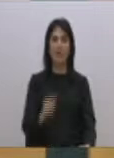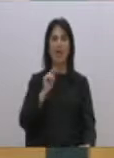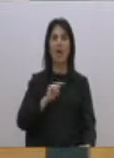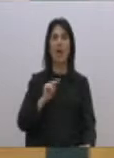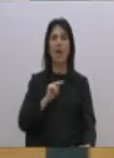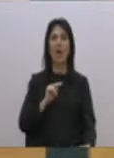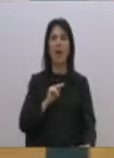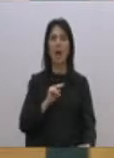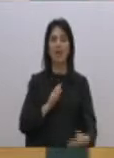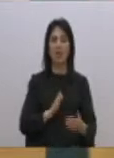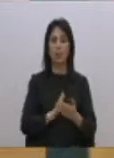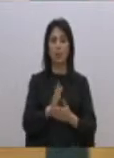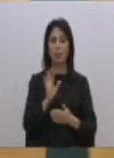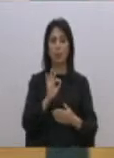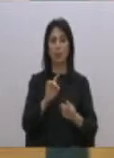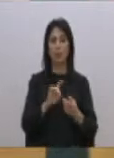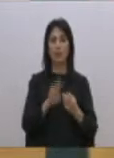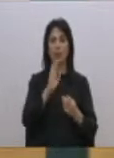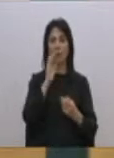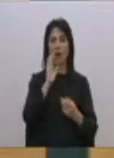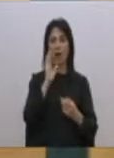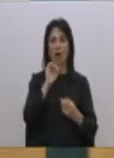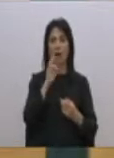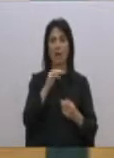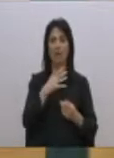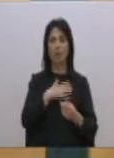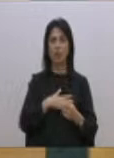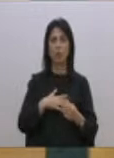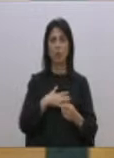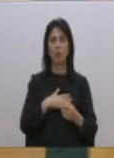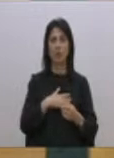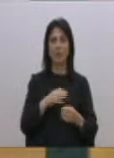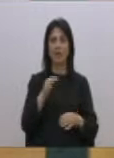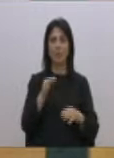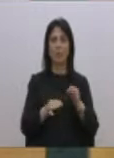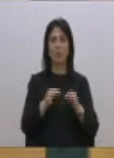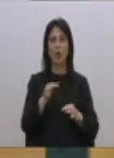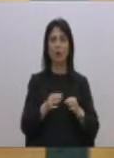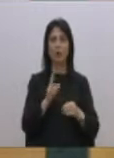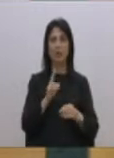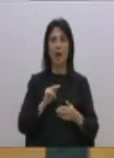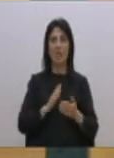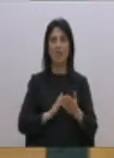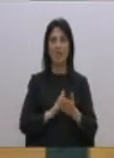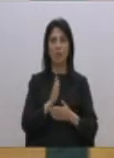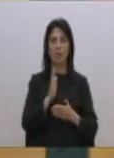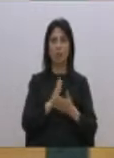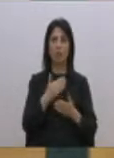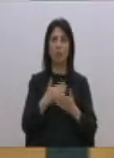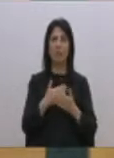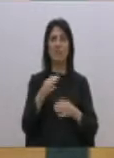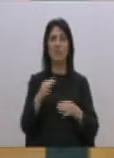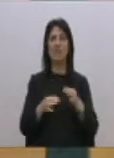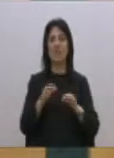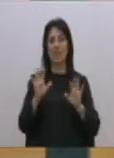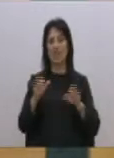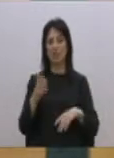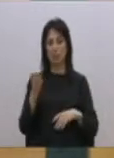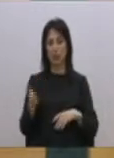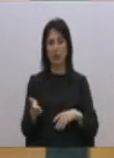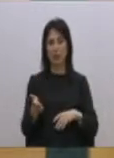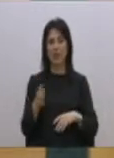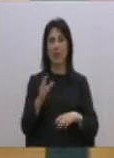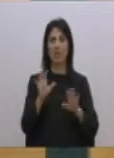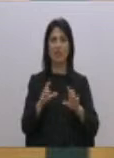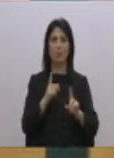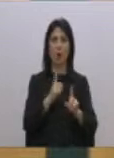ადმინისტრაციულ ფუნქციებთან დაკავშირებით, ანუ ქალბატონი ანას წუხილია რომ აი მოსამართლეები რომლებიც არიან, აი მაგალითად სასამართლოს თავმჯდომარე,